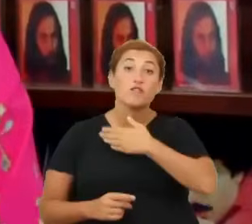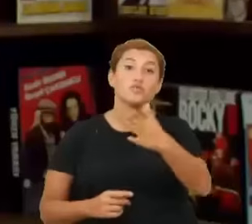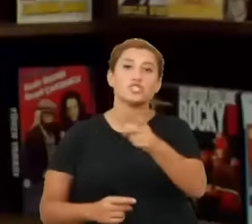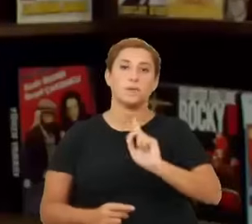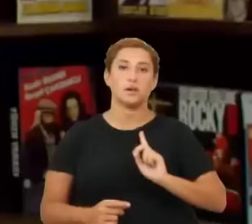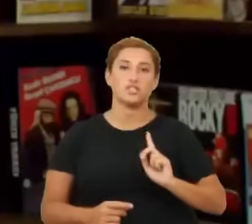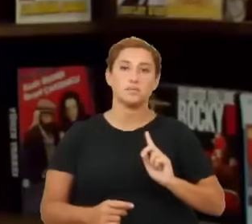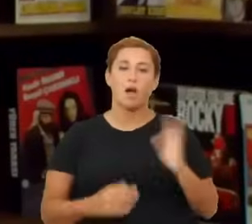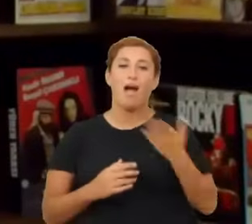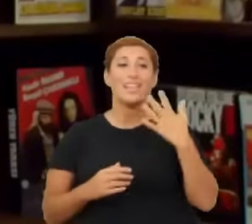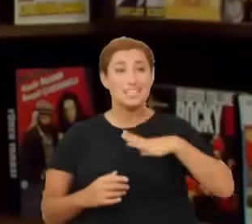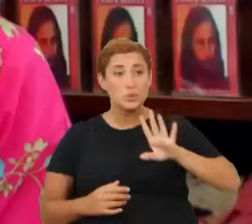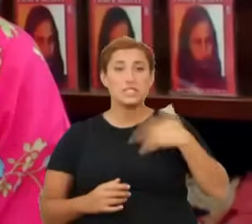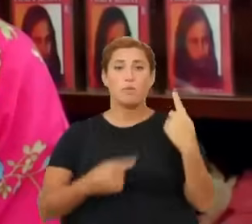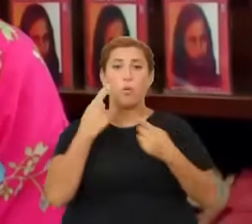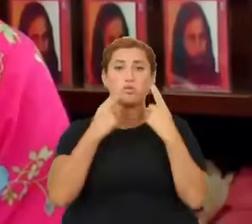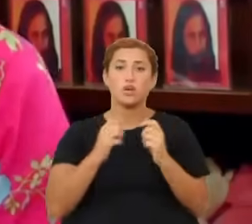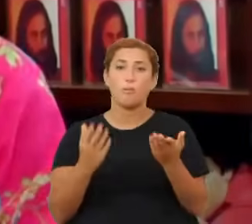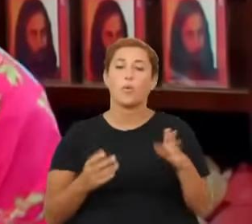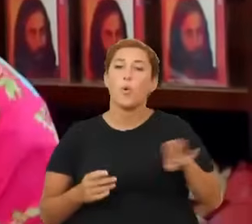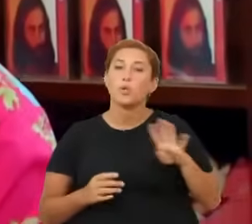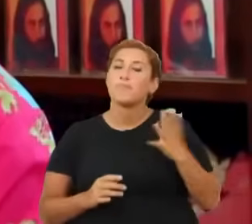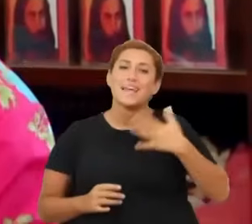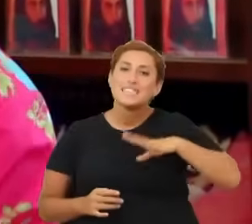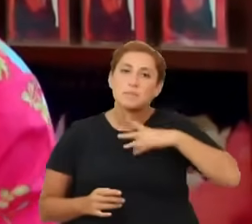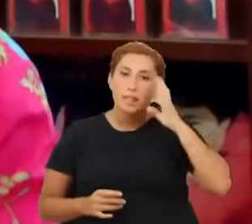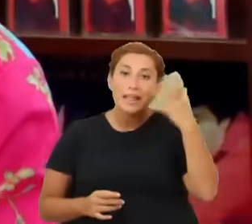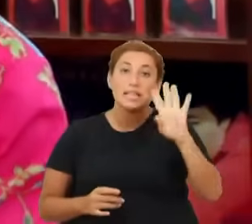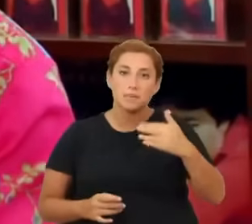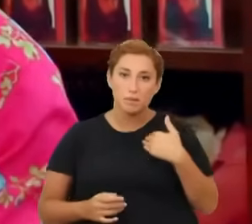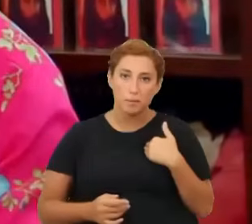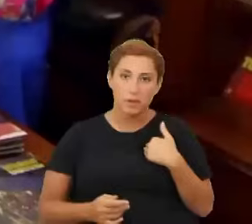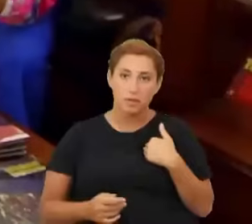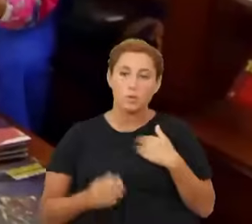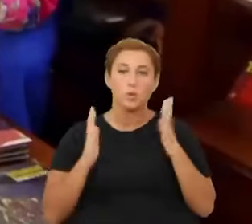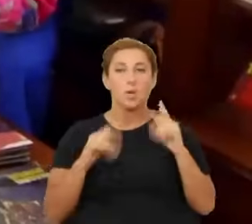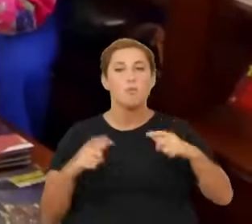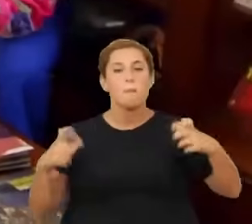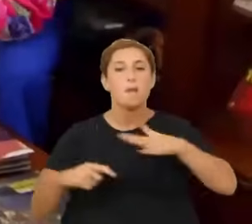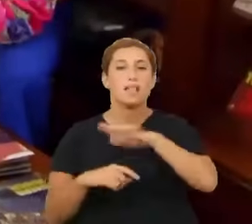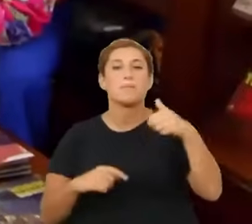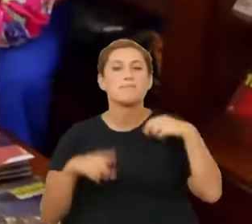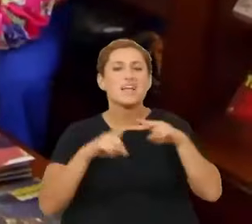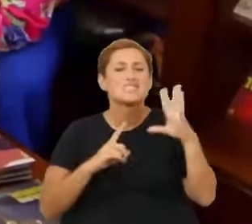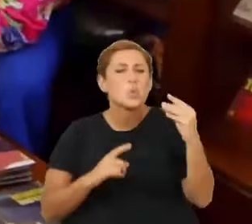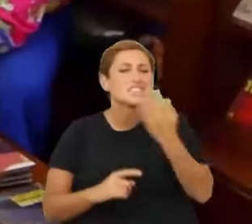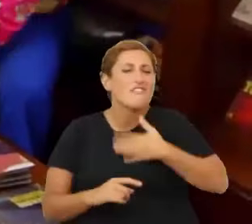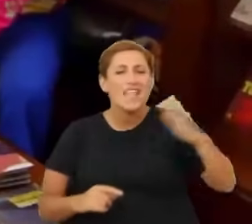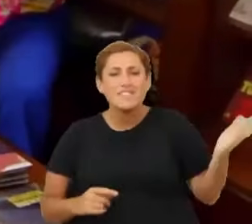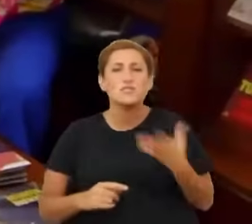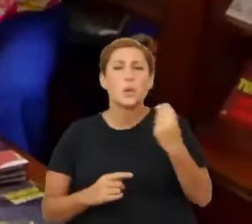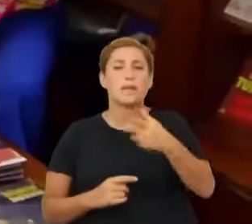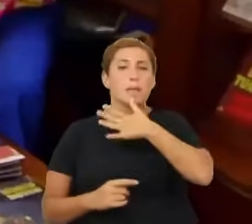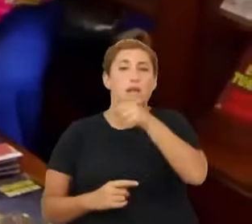çakacağım elimin tersine şimdi. Hala istemeyeceksin değil mi diyor ya? Oğlum ne istemesi delirtme beni. Ulan bu mahallede benim Nazlı'yı ne kadar sevdiğimi en çok